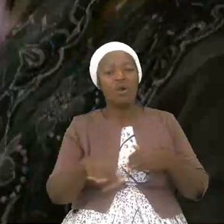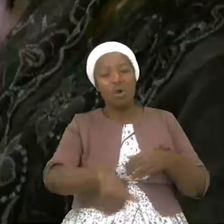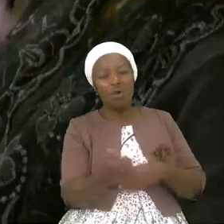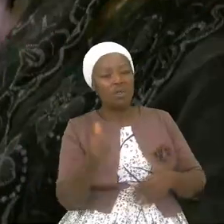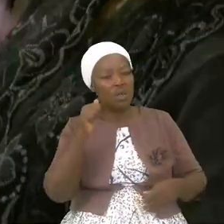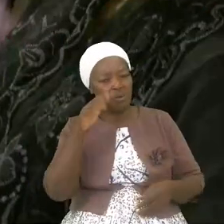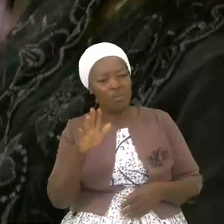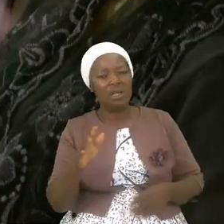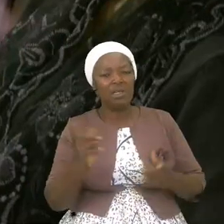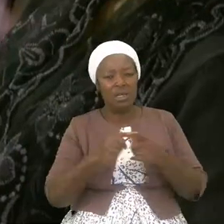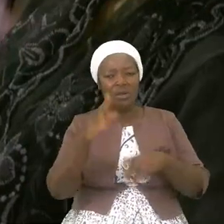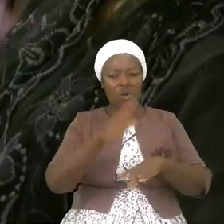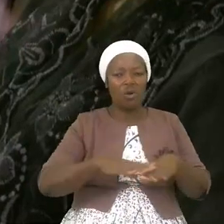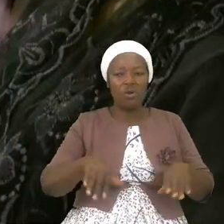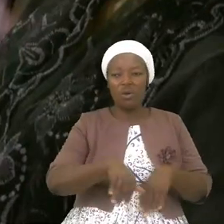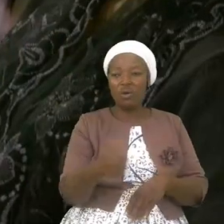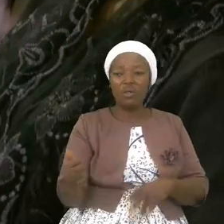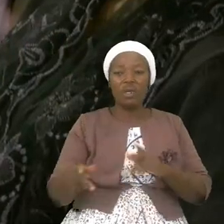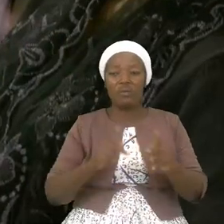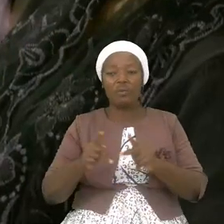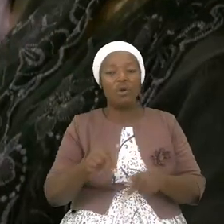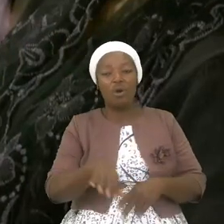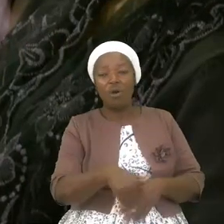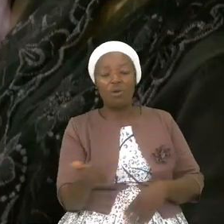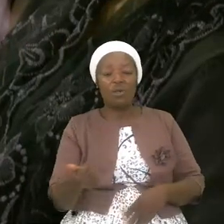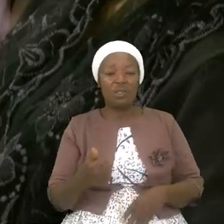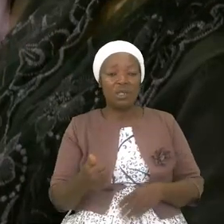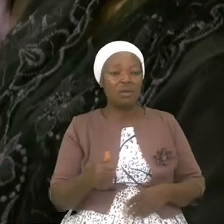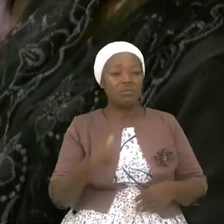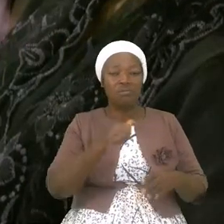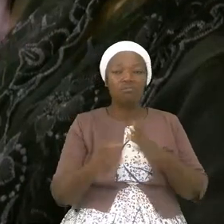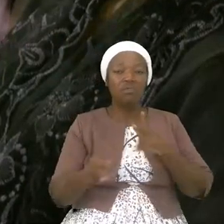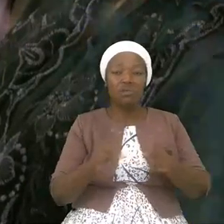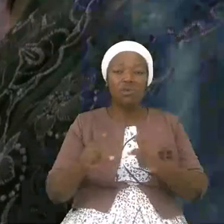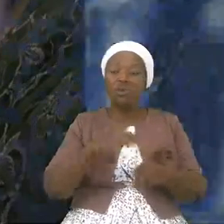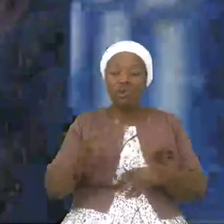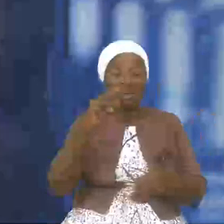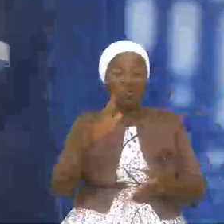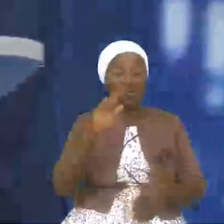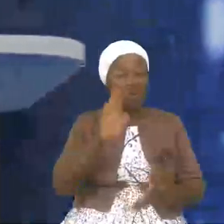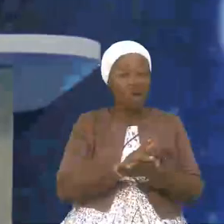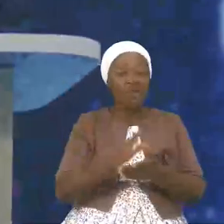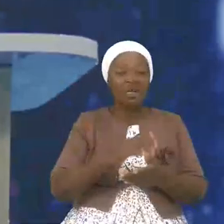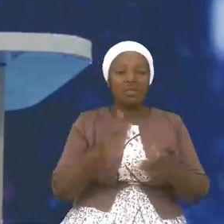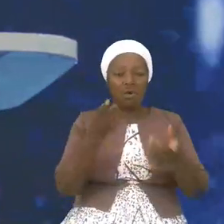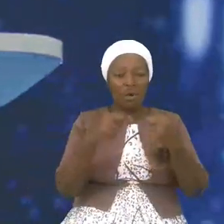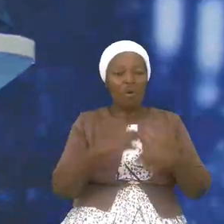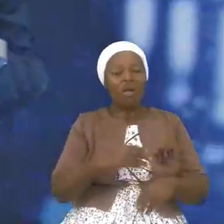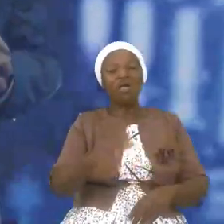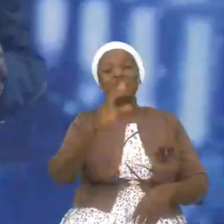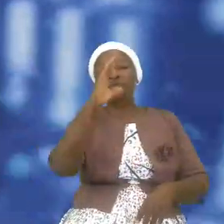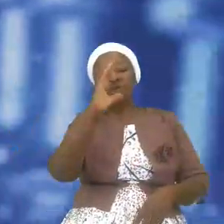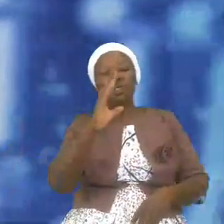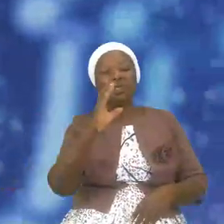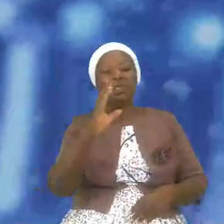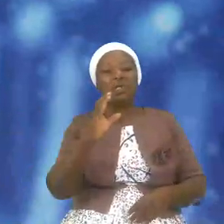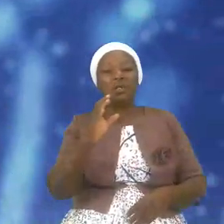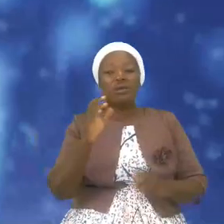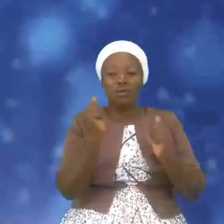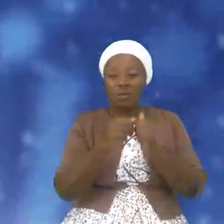il a appelé tout le monde, d'autres princes, les femmes, les concubines, pour qu'ils viennent boire.